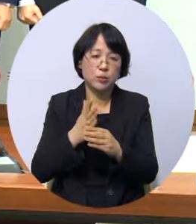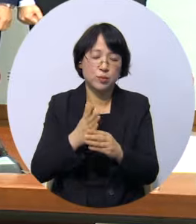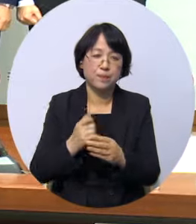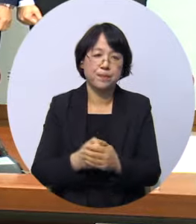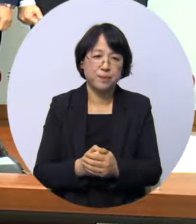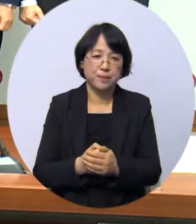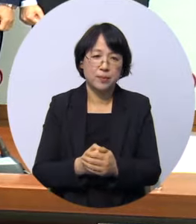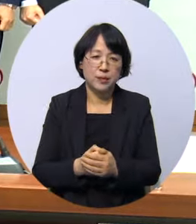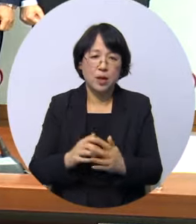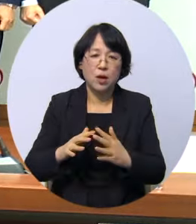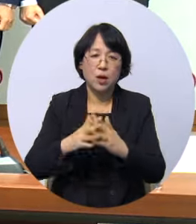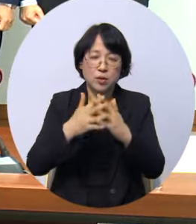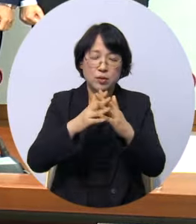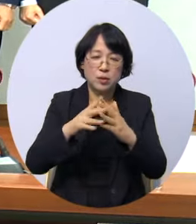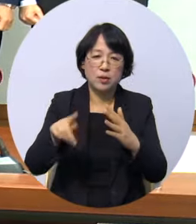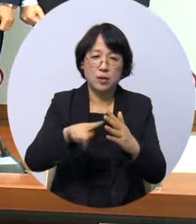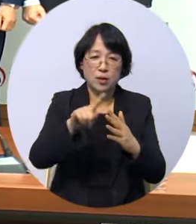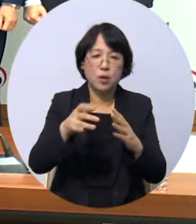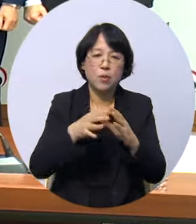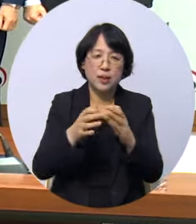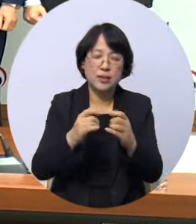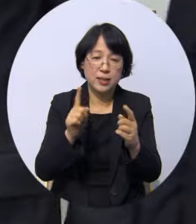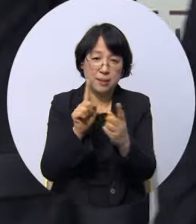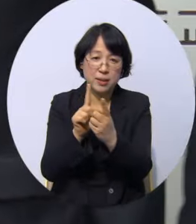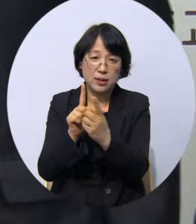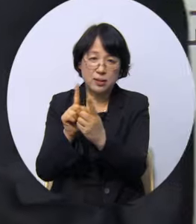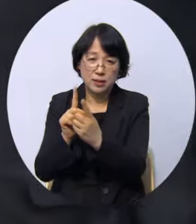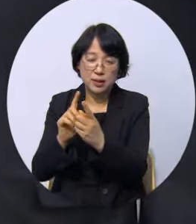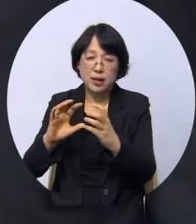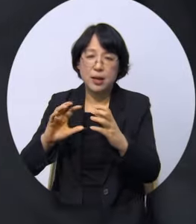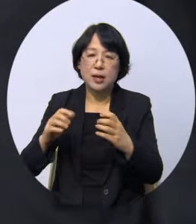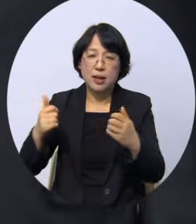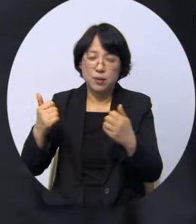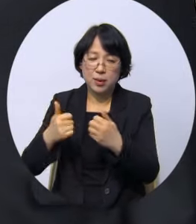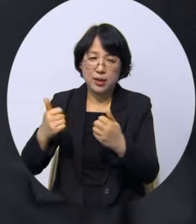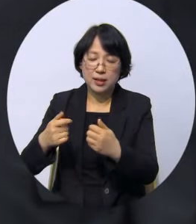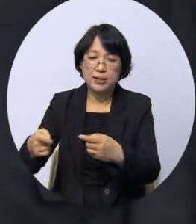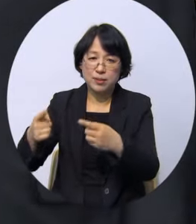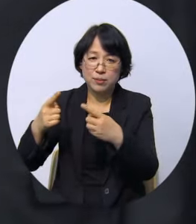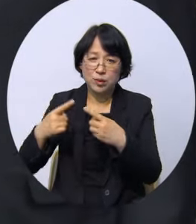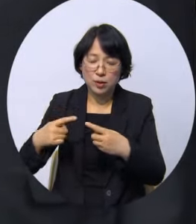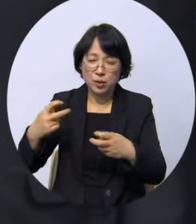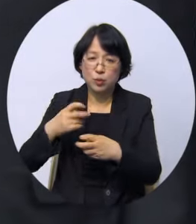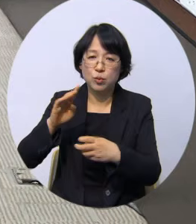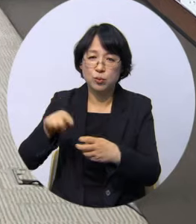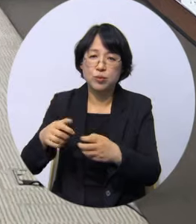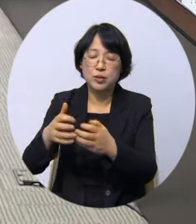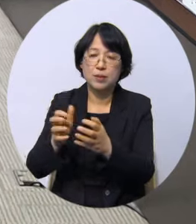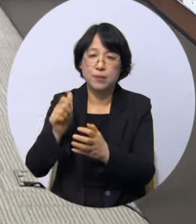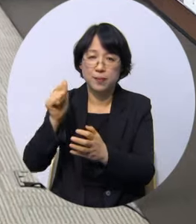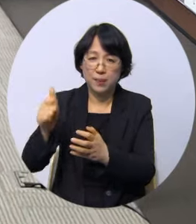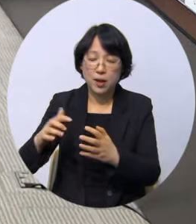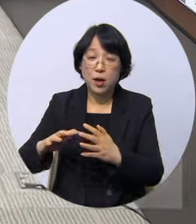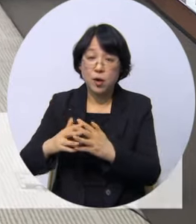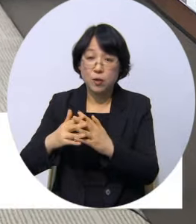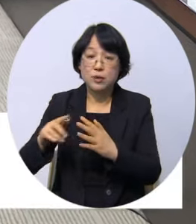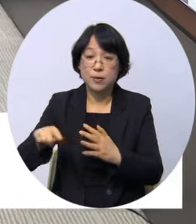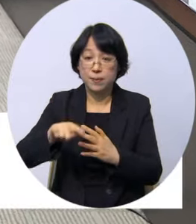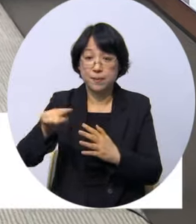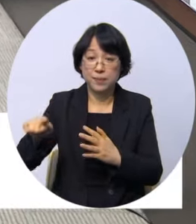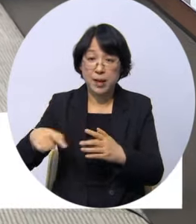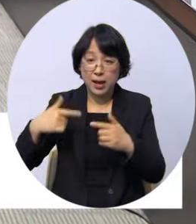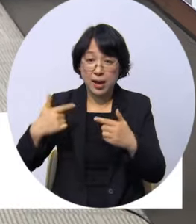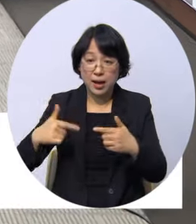관계자들을 만났습니다 간담에 참석한 박상우 국토교통부 장관은 건설업계의 경우 항상 경기